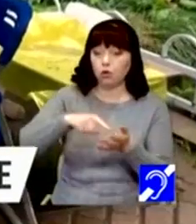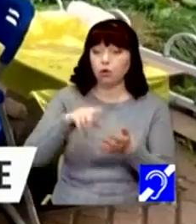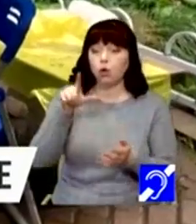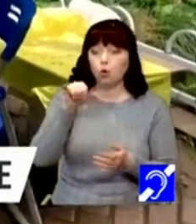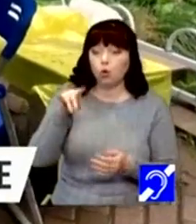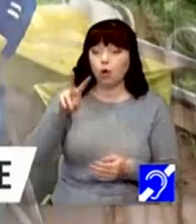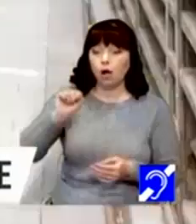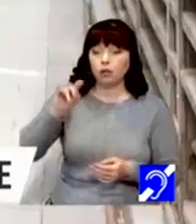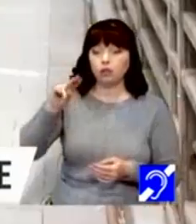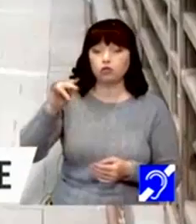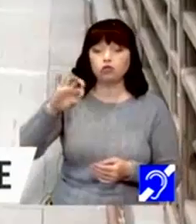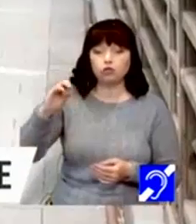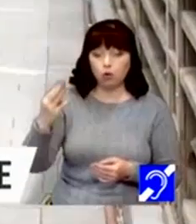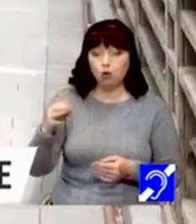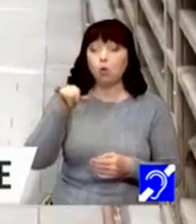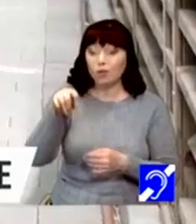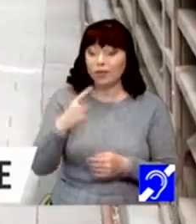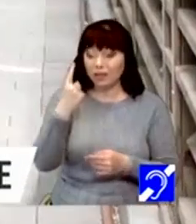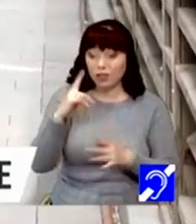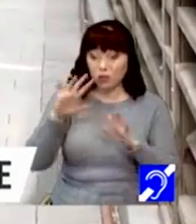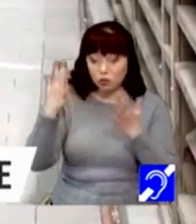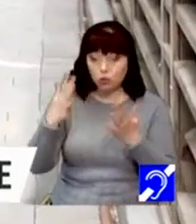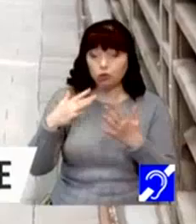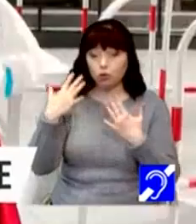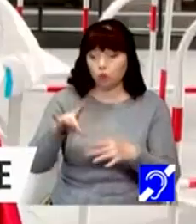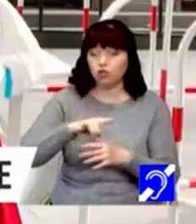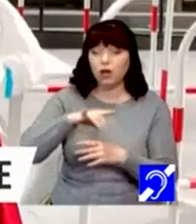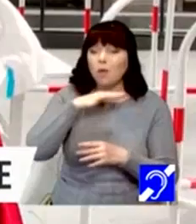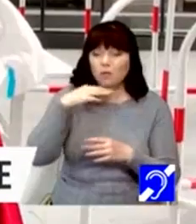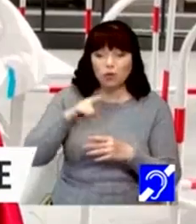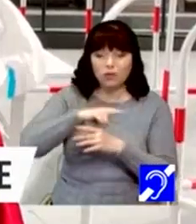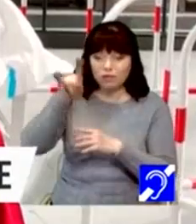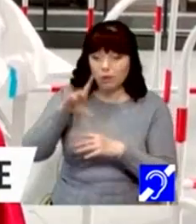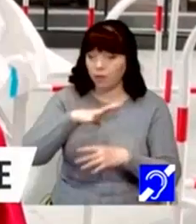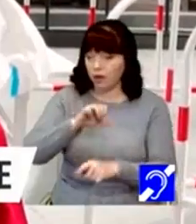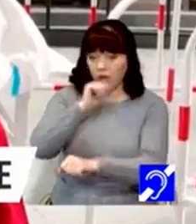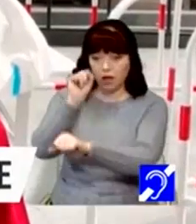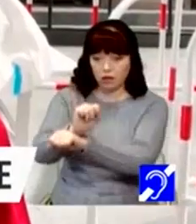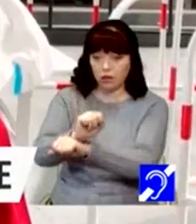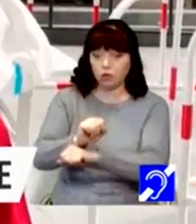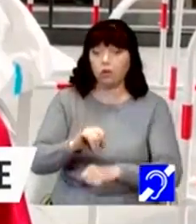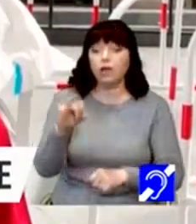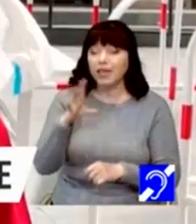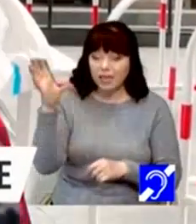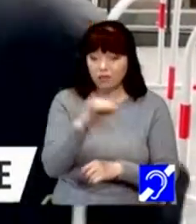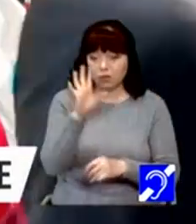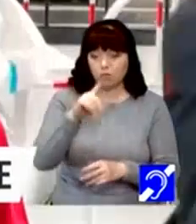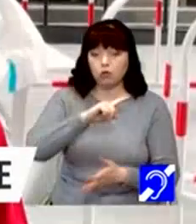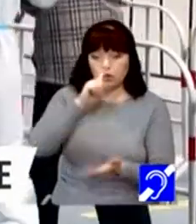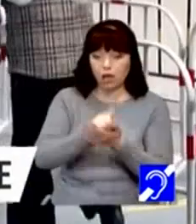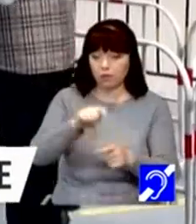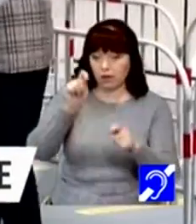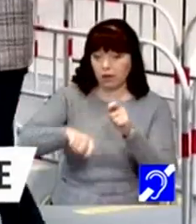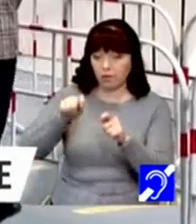unui singur caz suspect de impact are sute de zboruri au fost anulate și 6 milioane de oameni vor fi testați obligatoriu